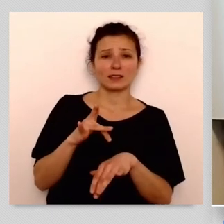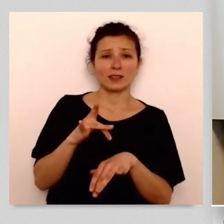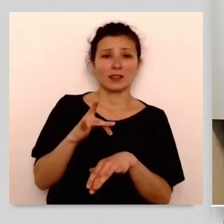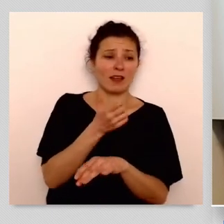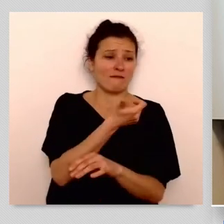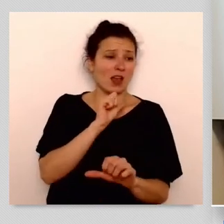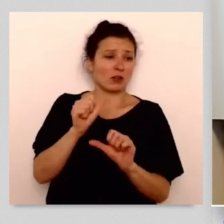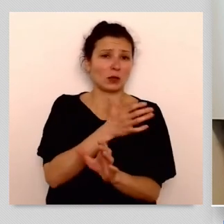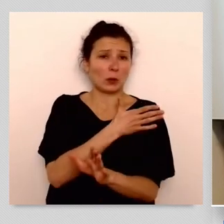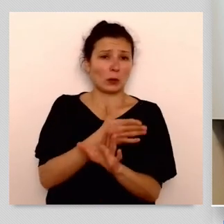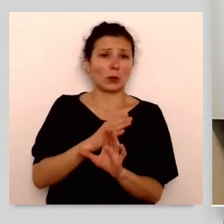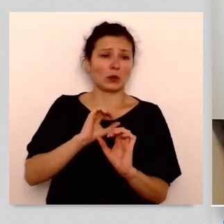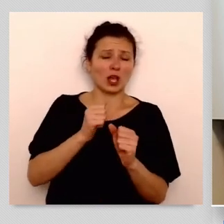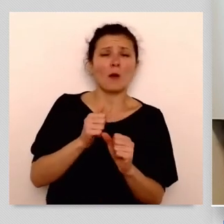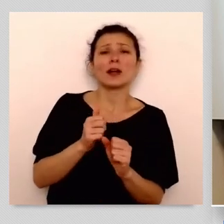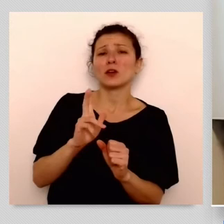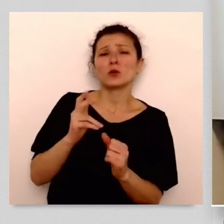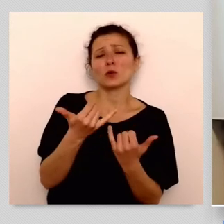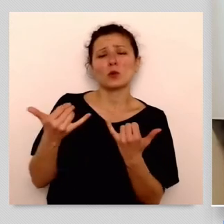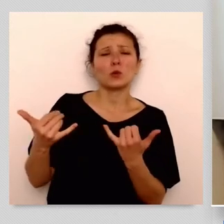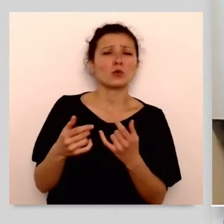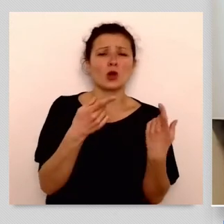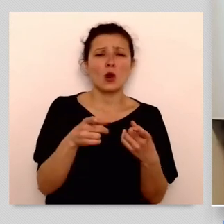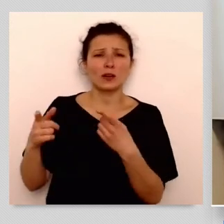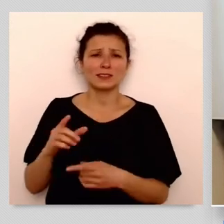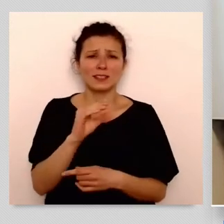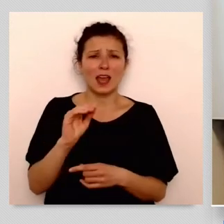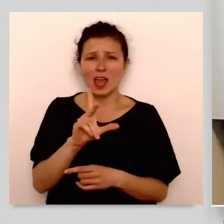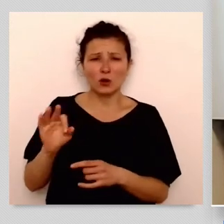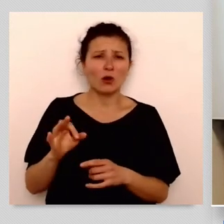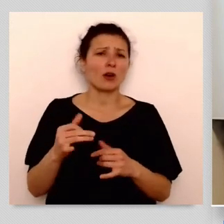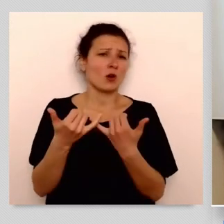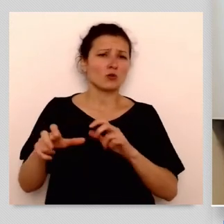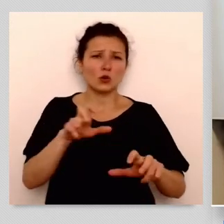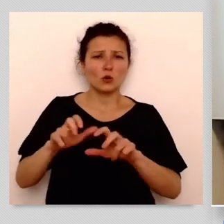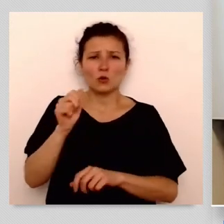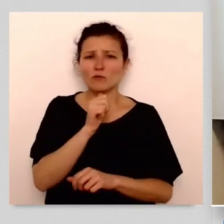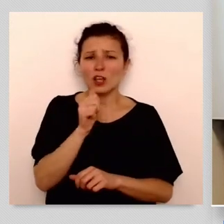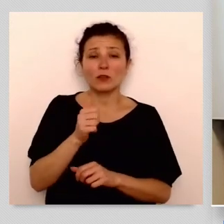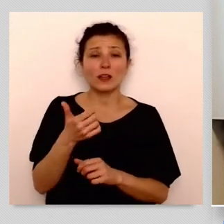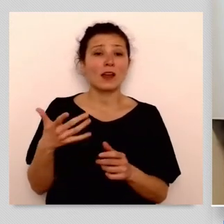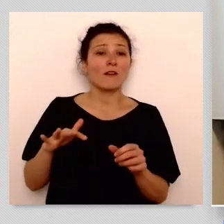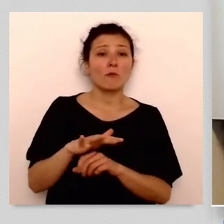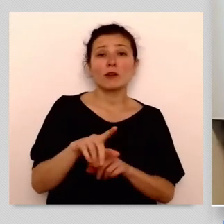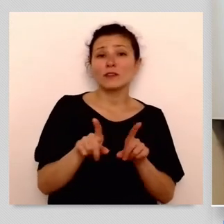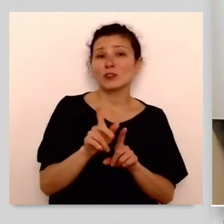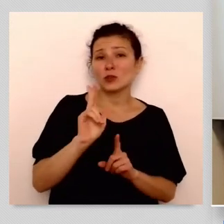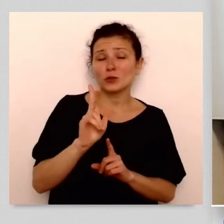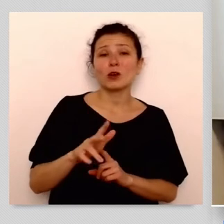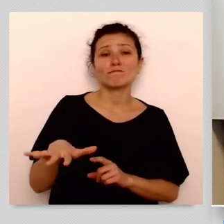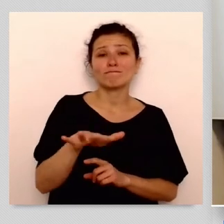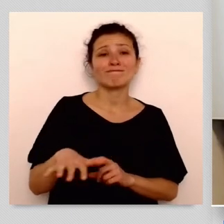działania różnych organizacji ekologicznych, właśnie ruchów zielonych. Wpływ na pewno mają także ruchy